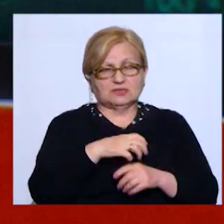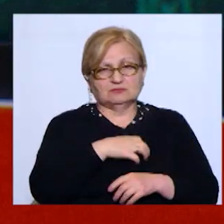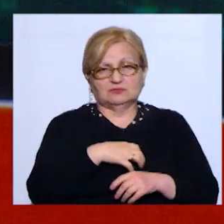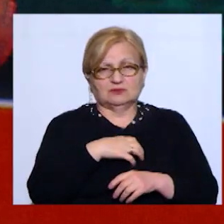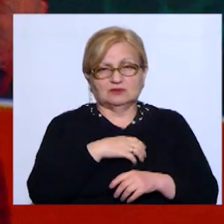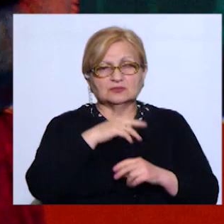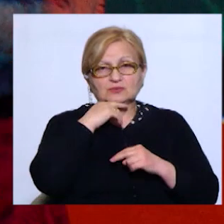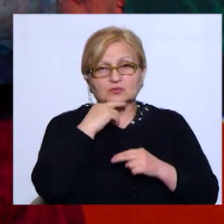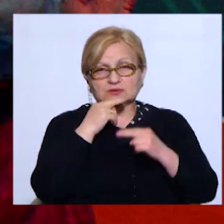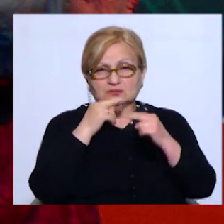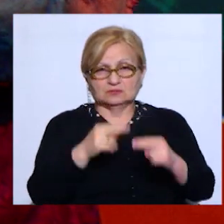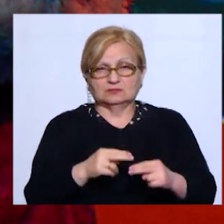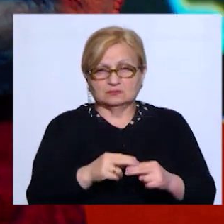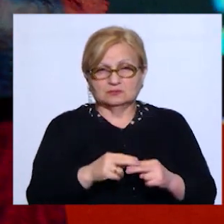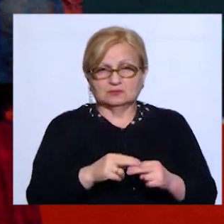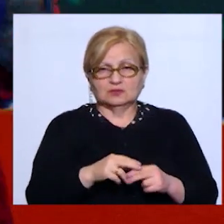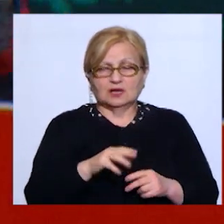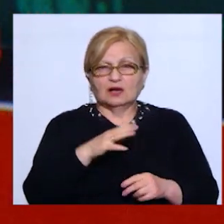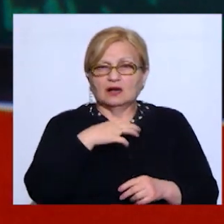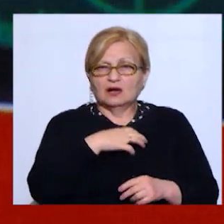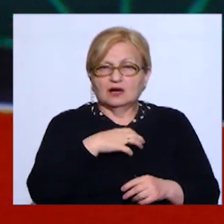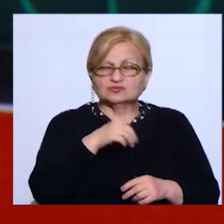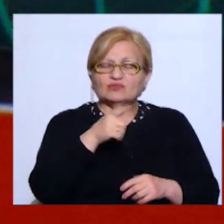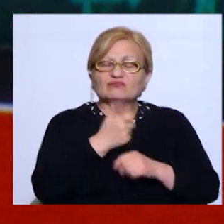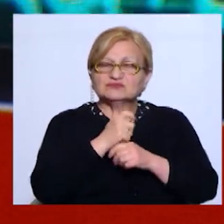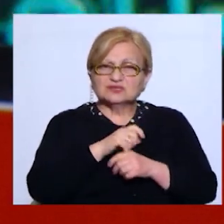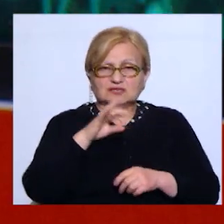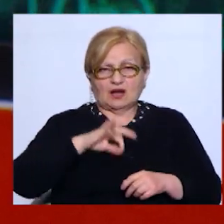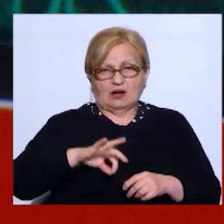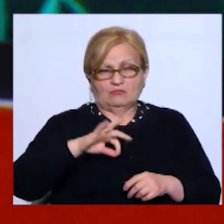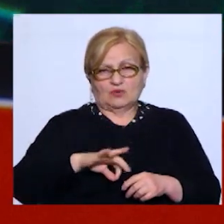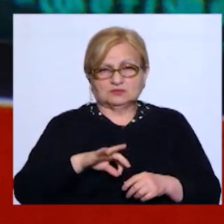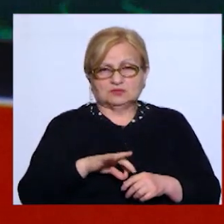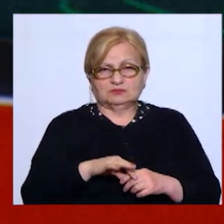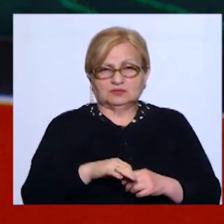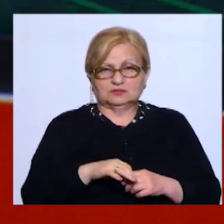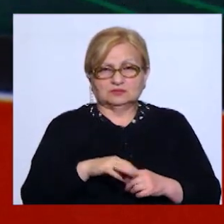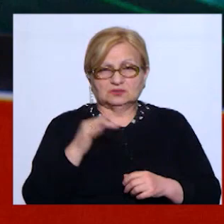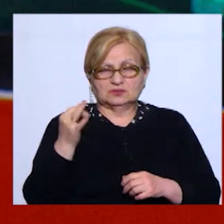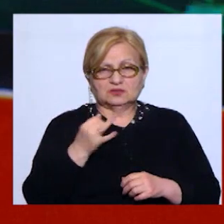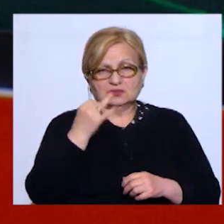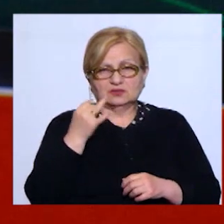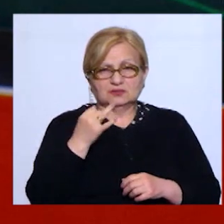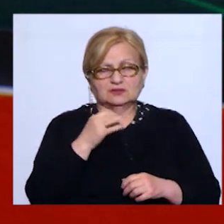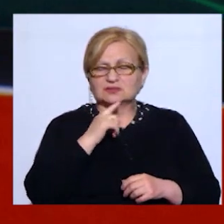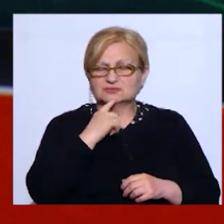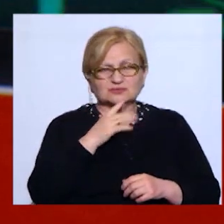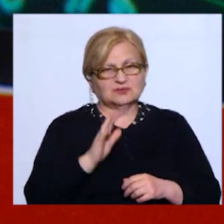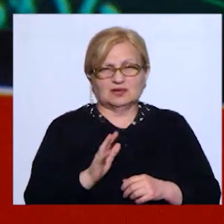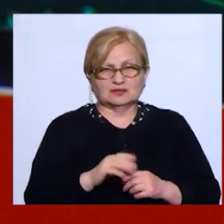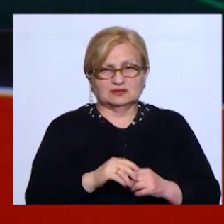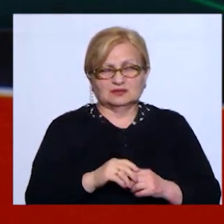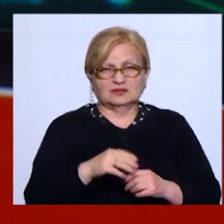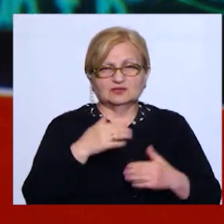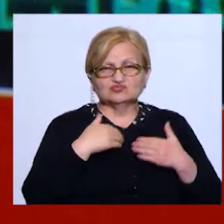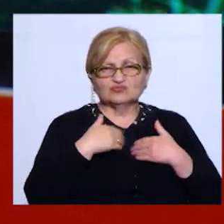და ყურადღება მიაქციეთ. არამატო მნიშვნელოვანი, გამოგადგებათ თქვენს და ძალიან საინტერესოც არის. არც ისე რთულია. ამით